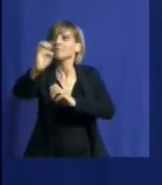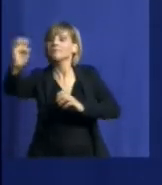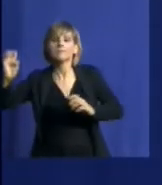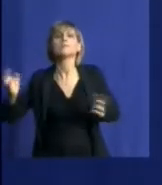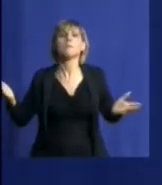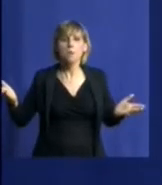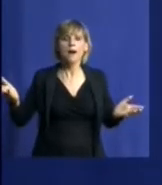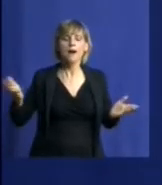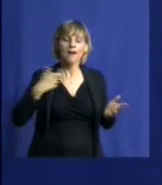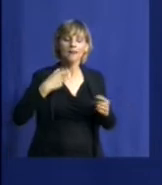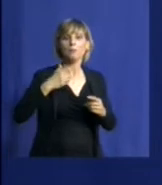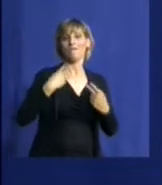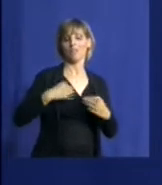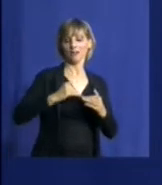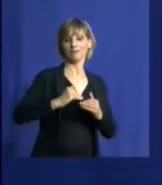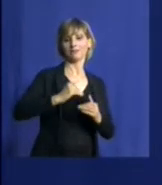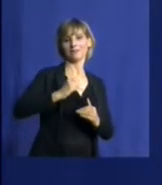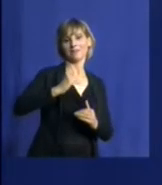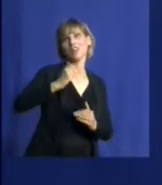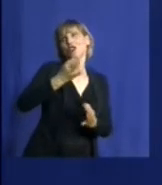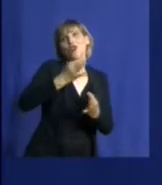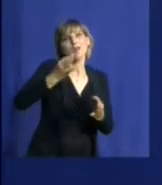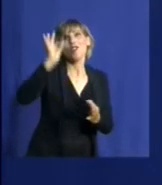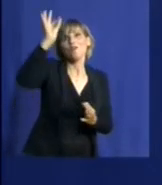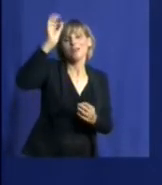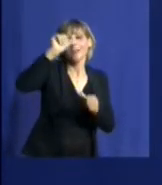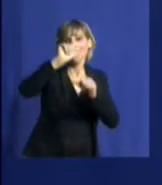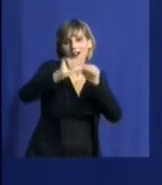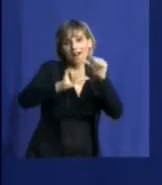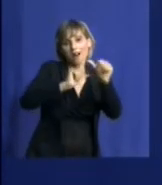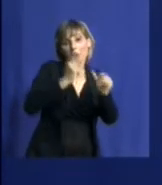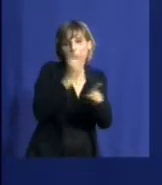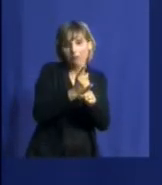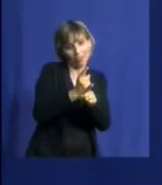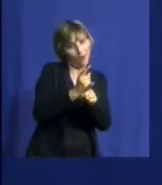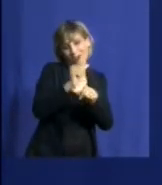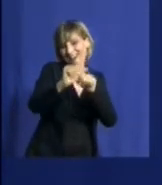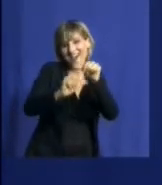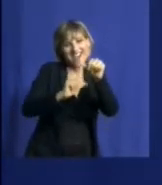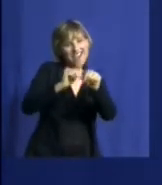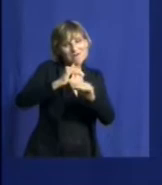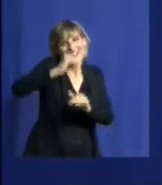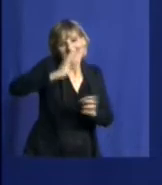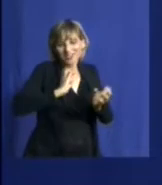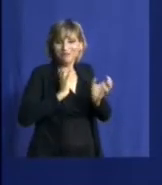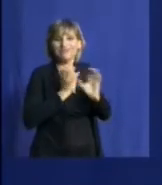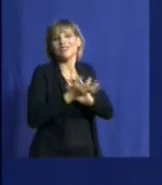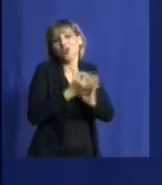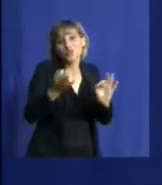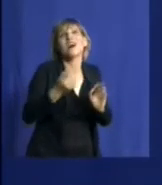ma anche nel corso della vita questi obiettivi cambiano, di sicuro è un mezzo per realizzare molte